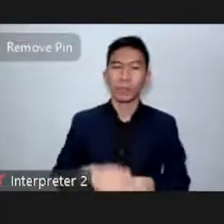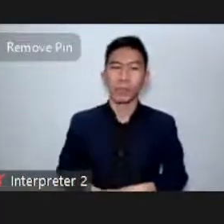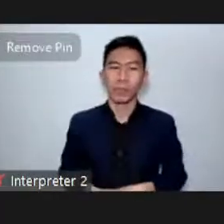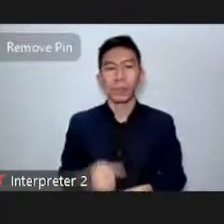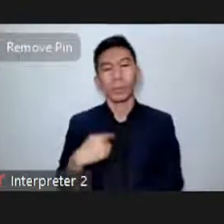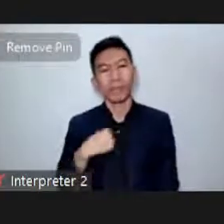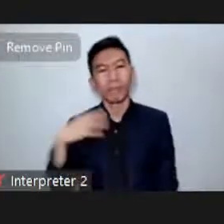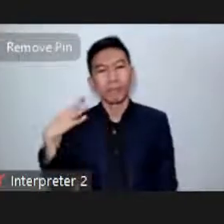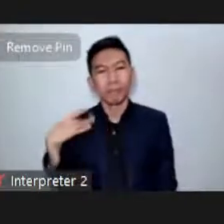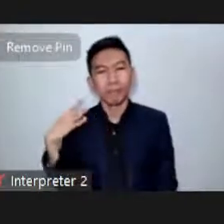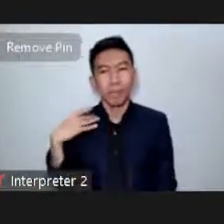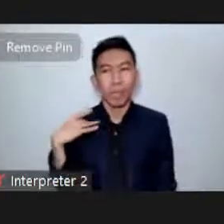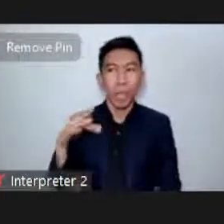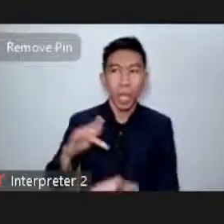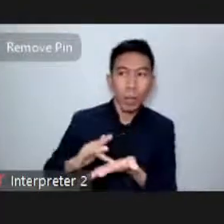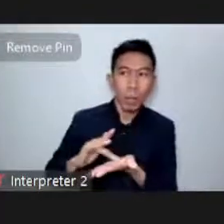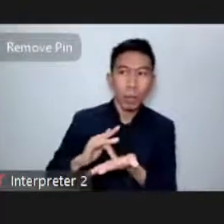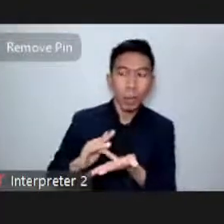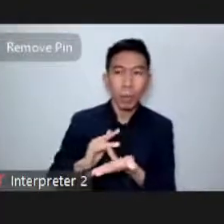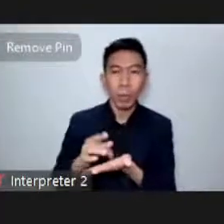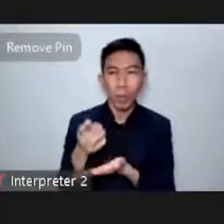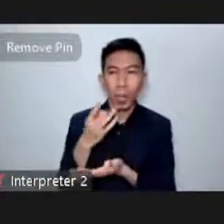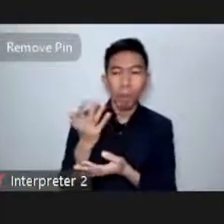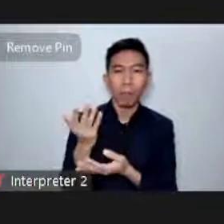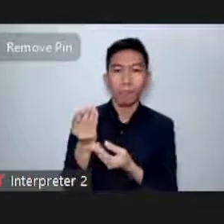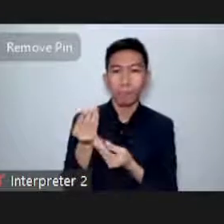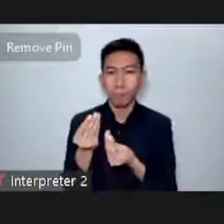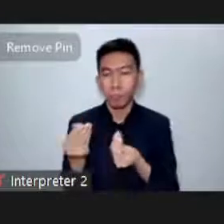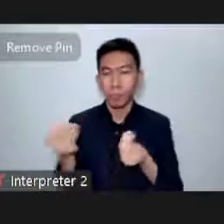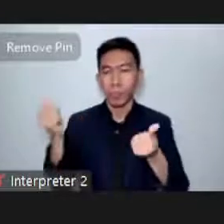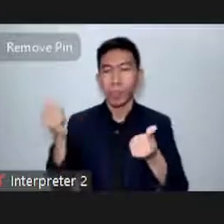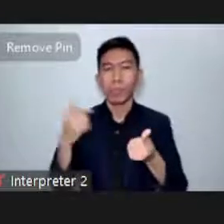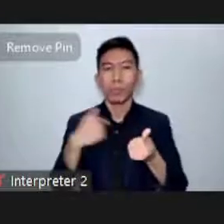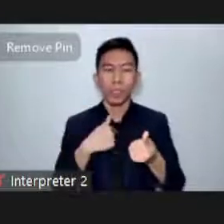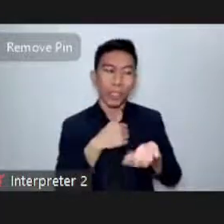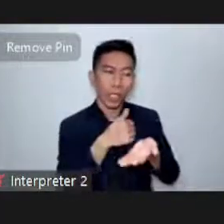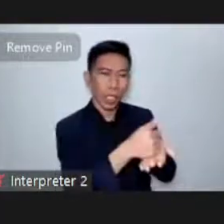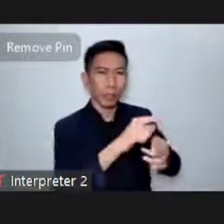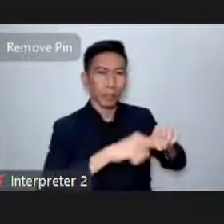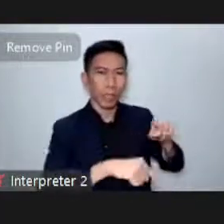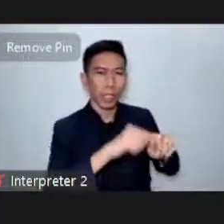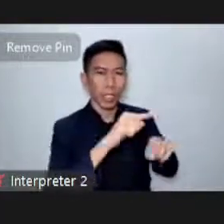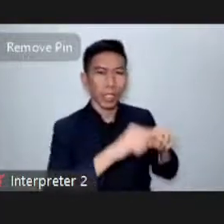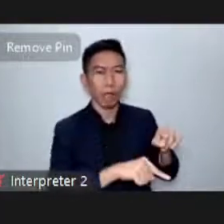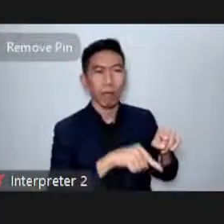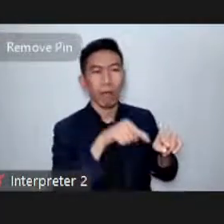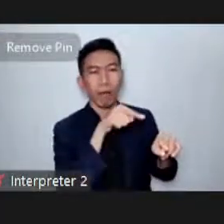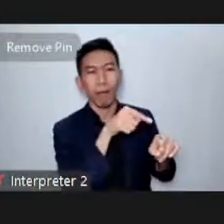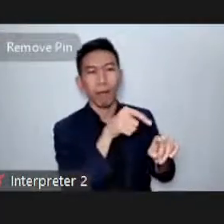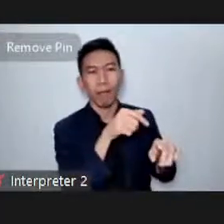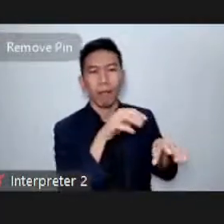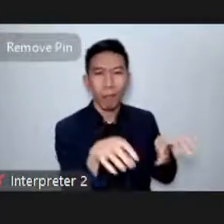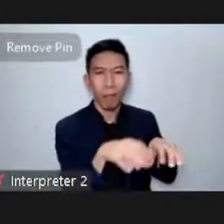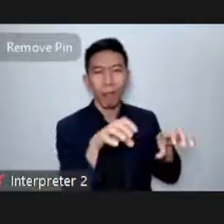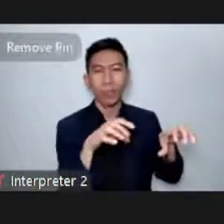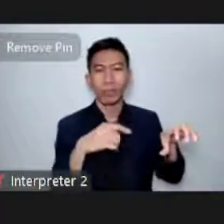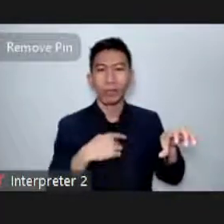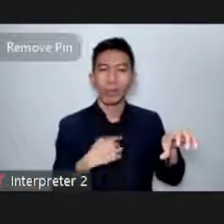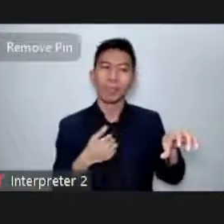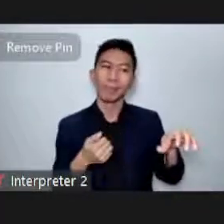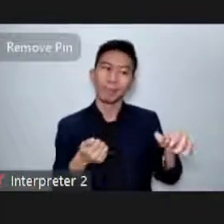habang naghihintay po ako ng paggamot, tinutulungan ko po yung kaibigan ko na gumagawa para hindi ako